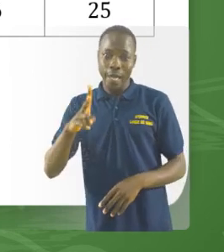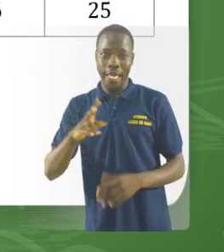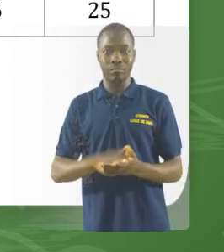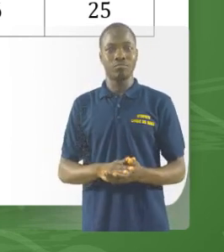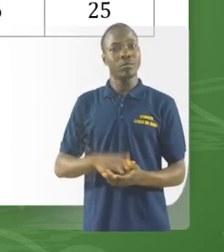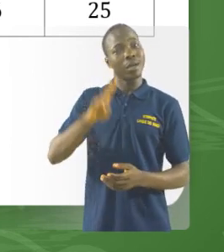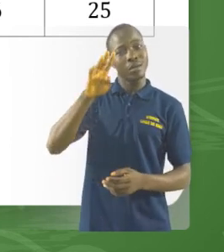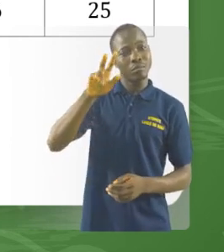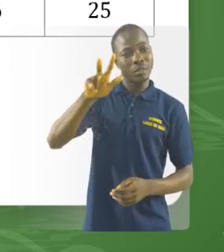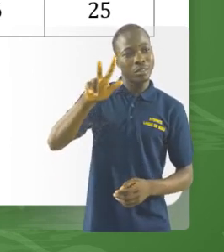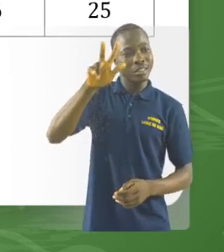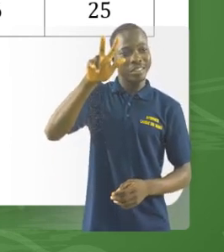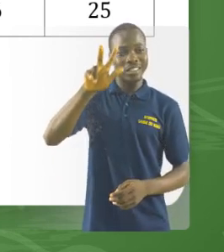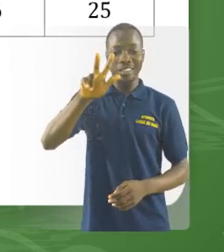42.